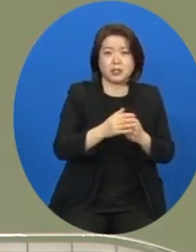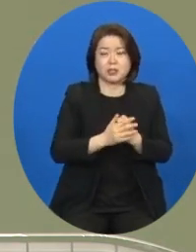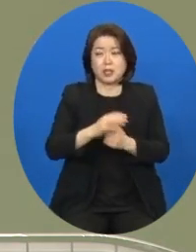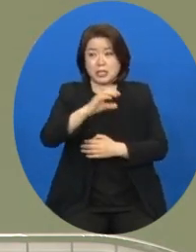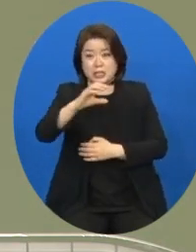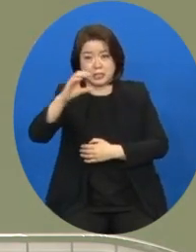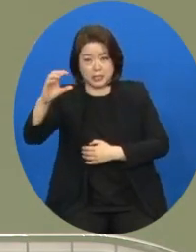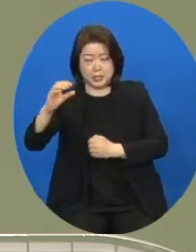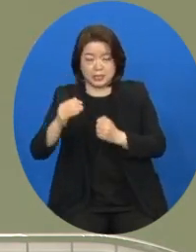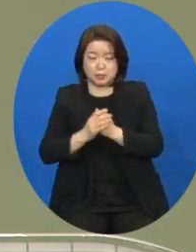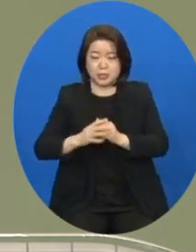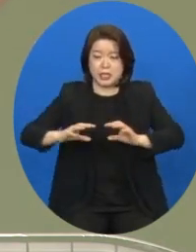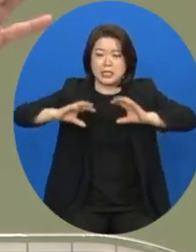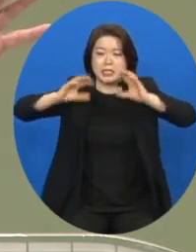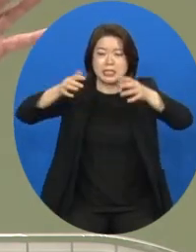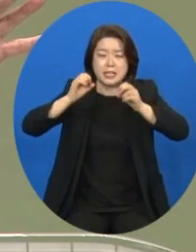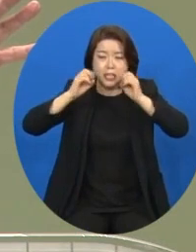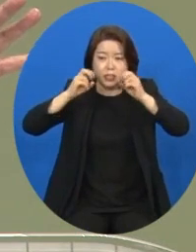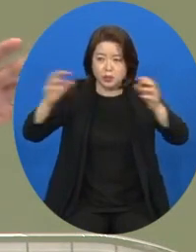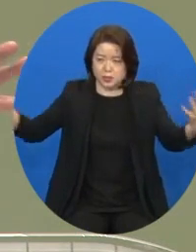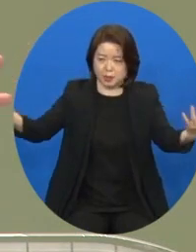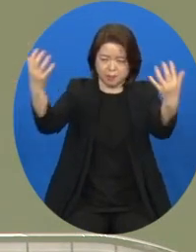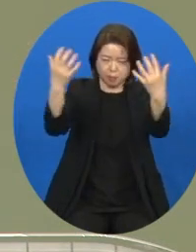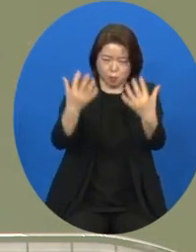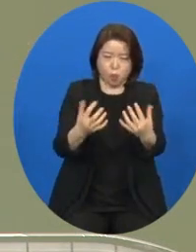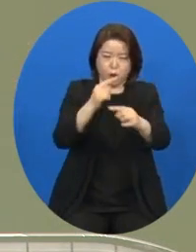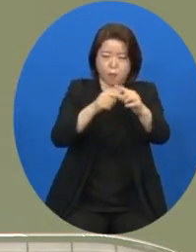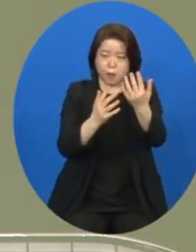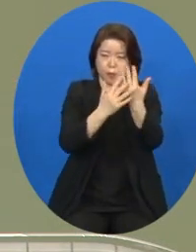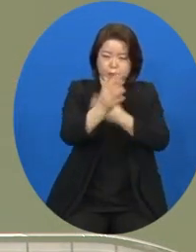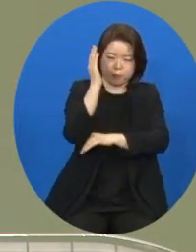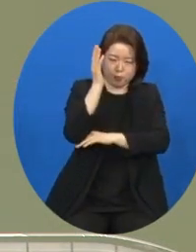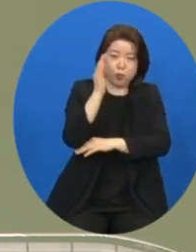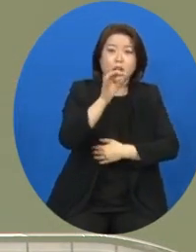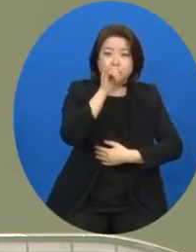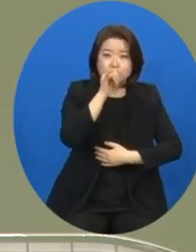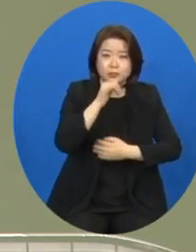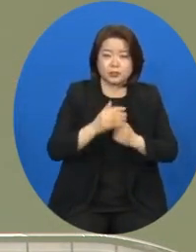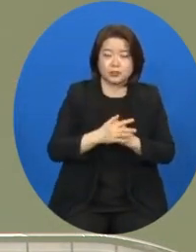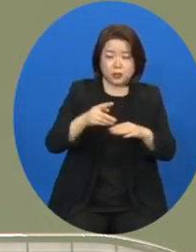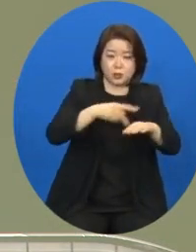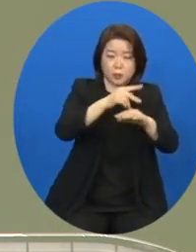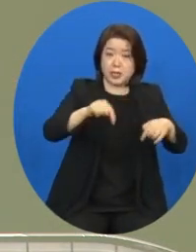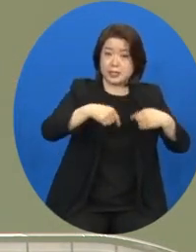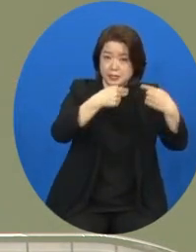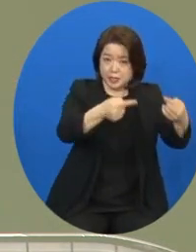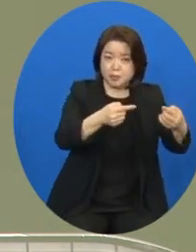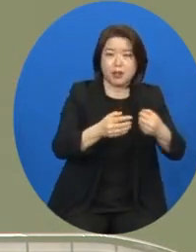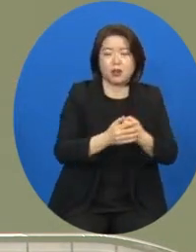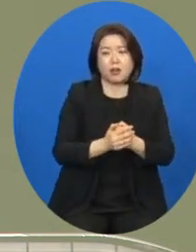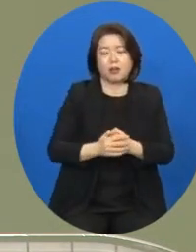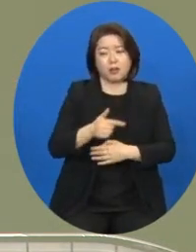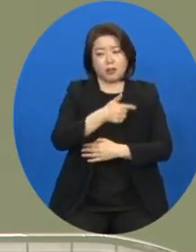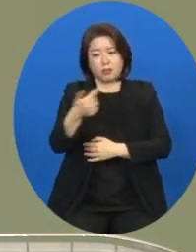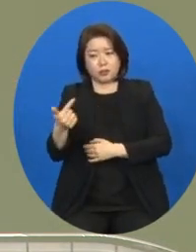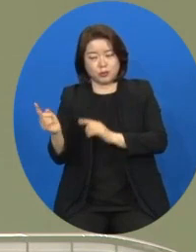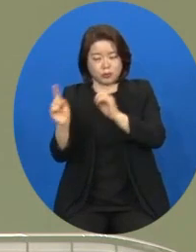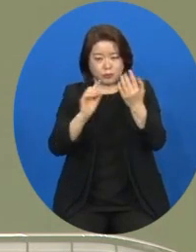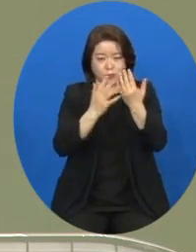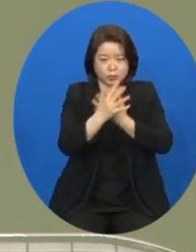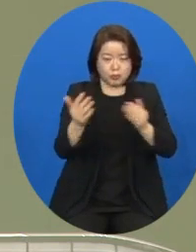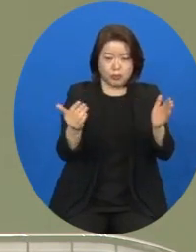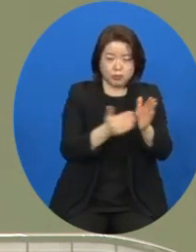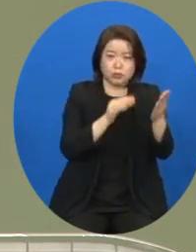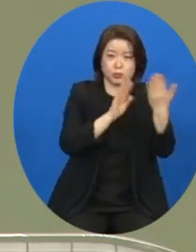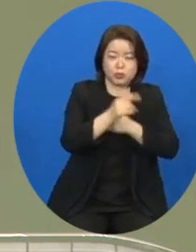CCC 출신 세계 선교사님들 대회가 열려서 그 필리핀에 갔는데 저녁 집회가 끝나고 기도